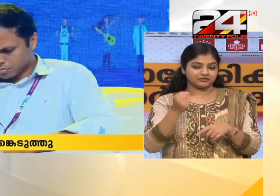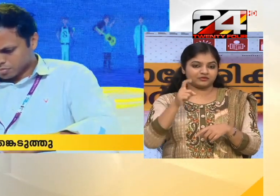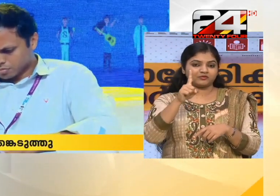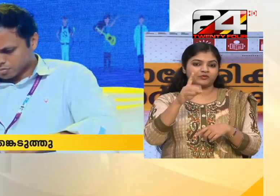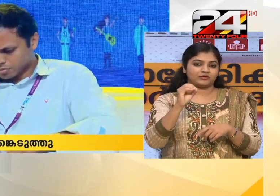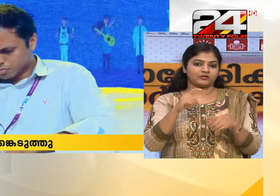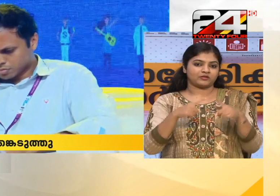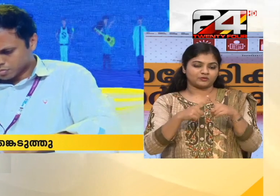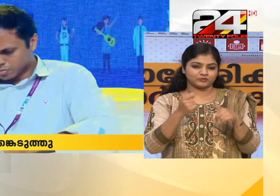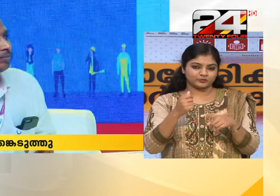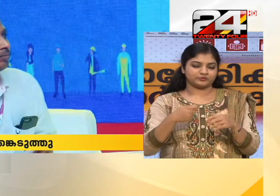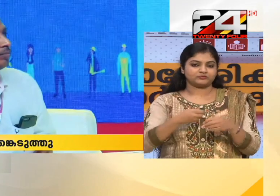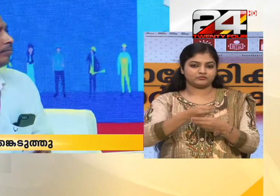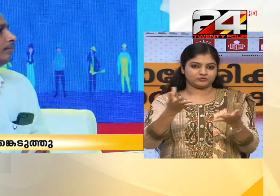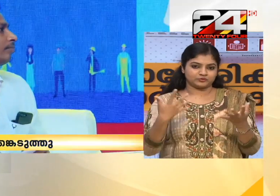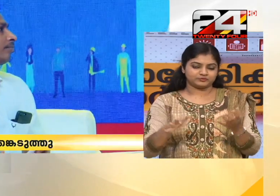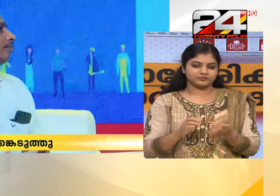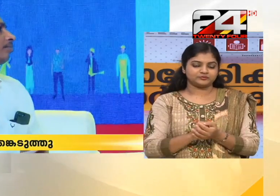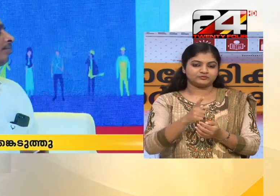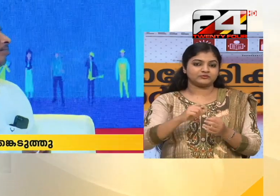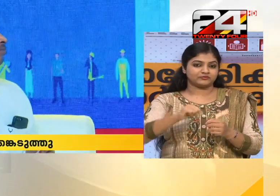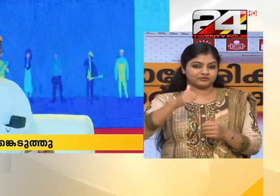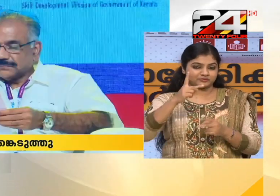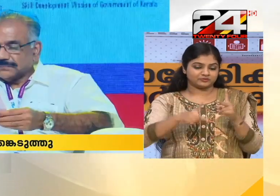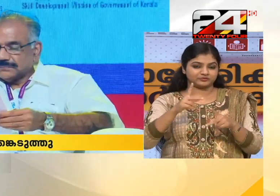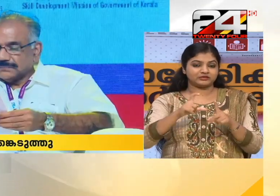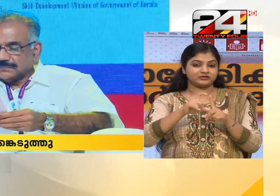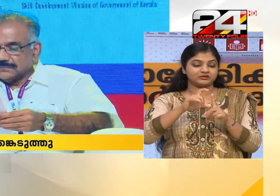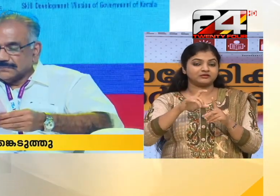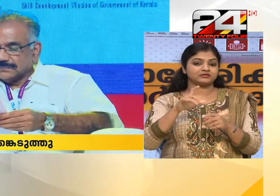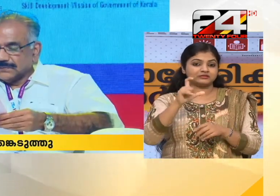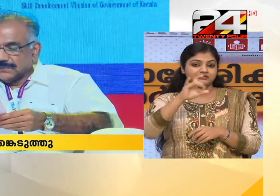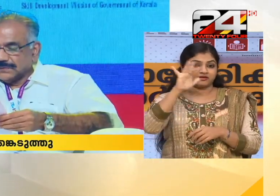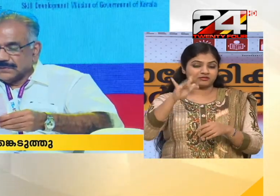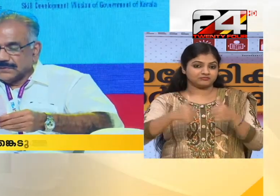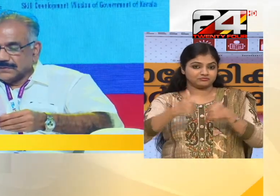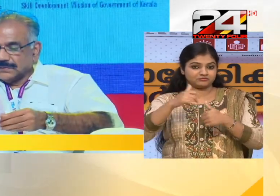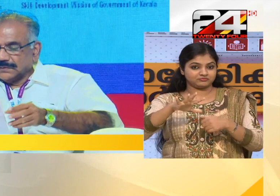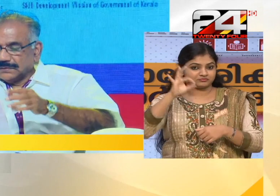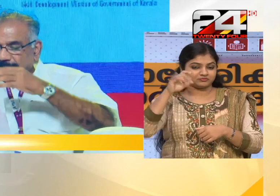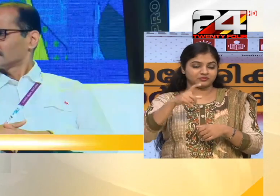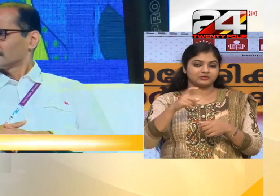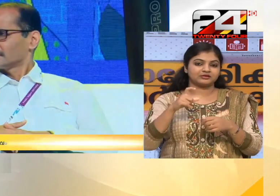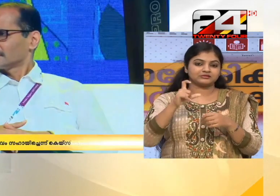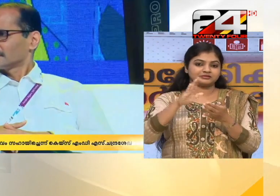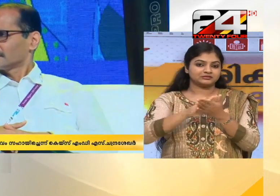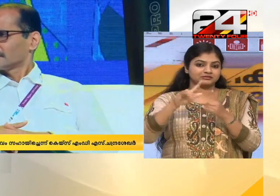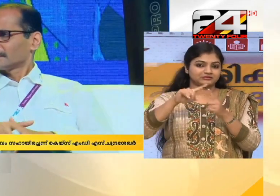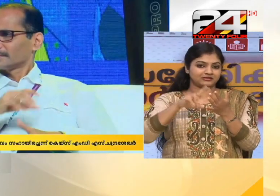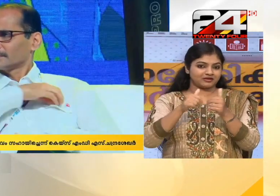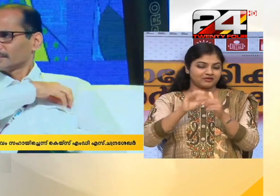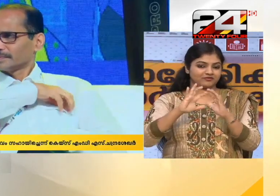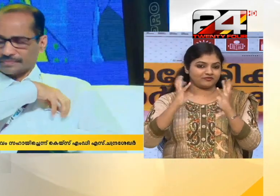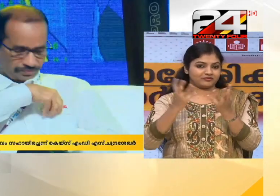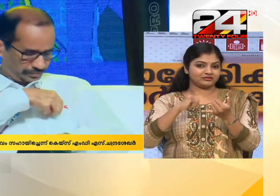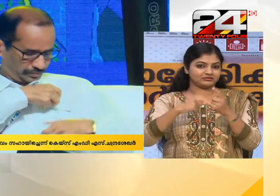10,000 രൂപ വീതവും വിതരണം ചെയ്തു. വിജയികൾ ദേശീയ മേളയിലും നേട്ടങ്ങൾ കൊയ്താൽ 2021 ചൈന ഷാങ്ഹായിൽ അരങ്ങേറുന്ന വേൾഡ് സ്കിൽസ്